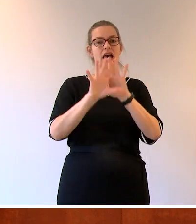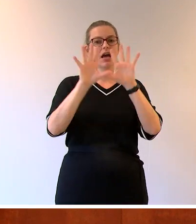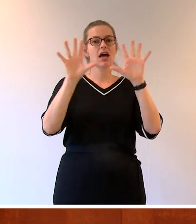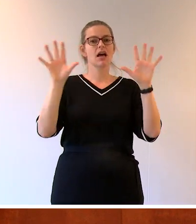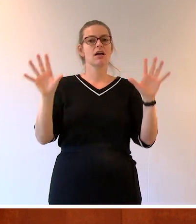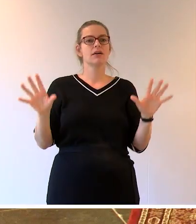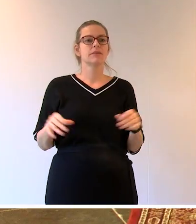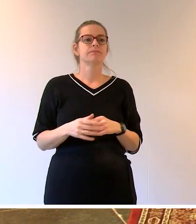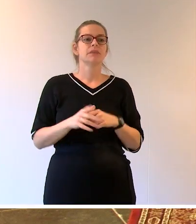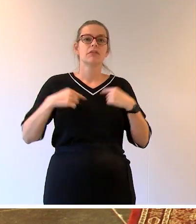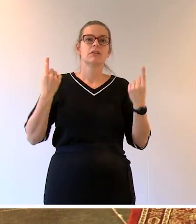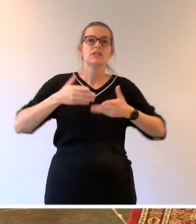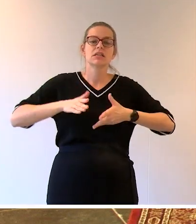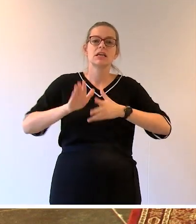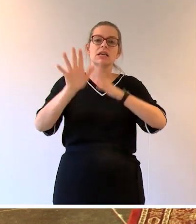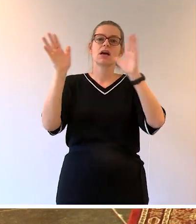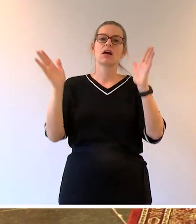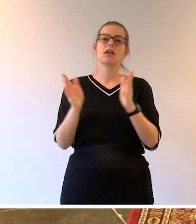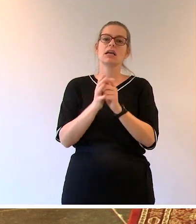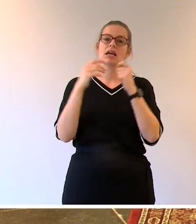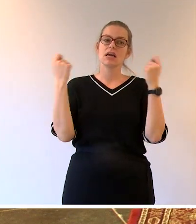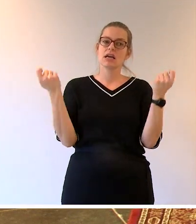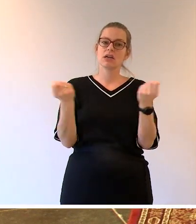halleluja. Zingen